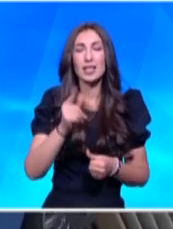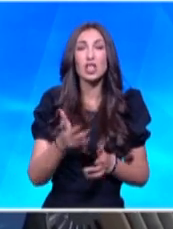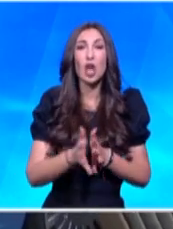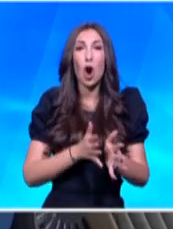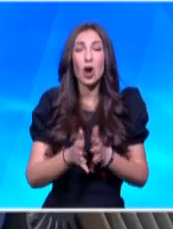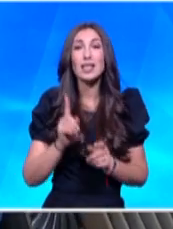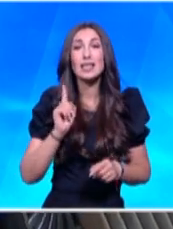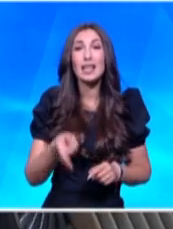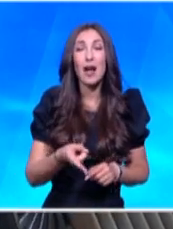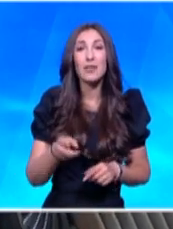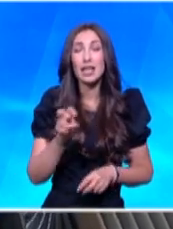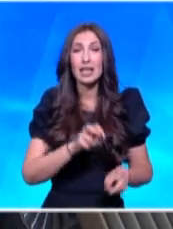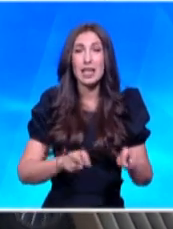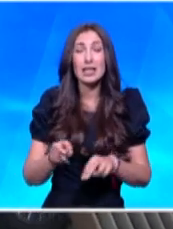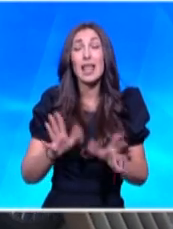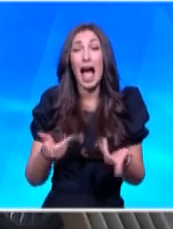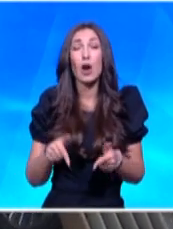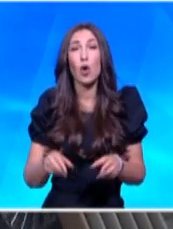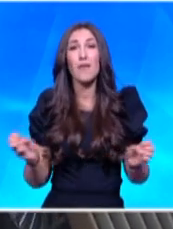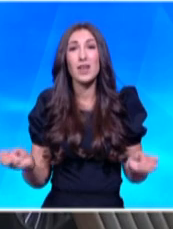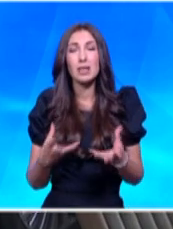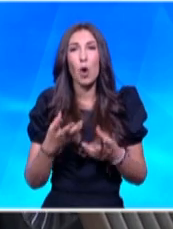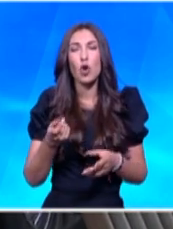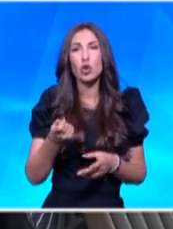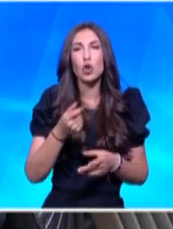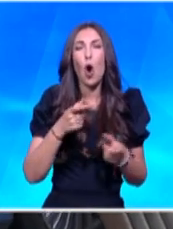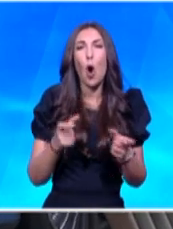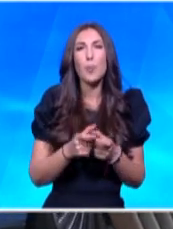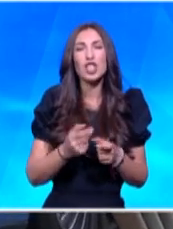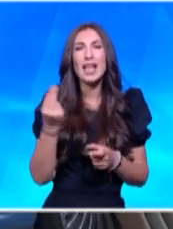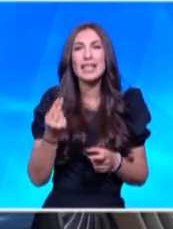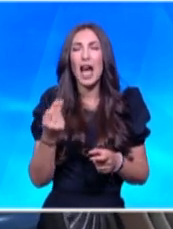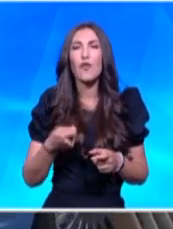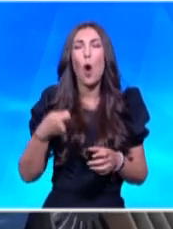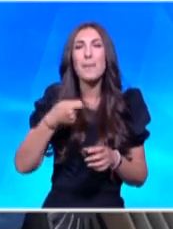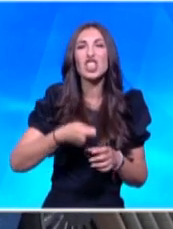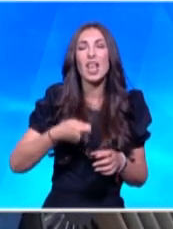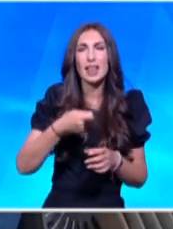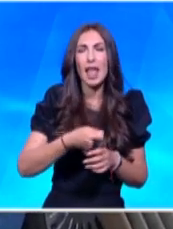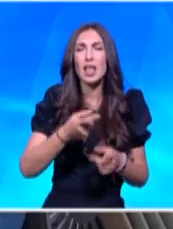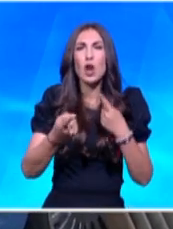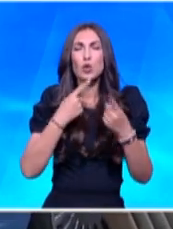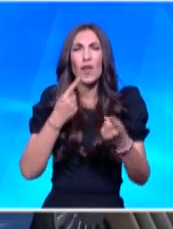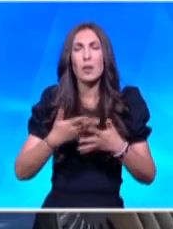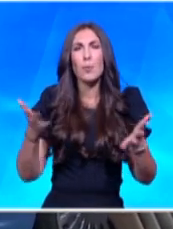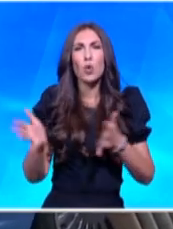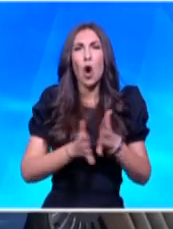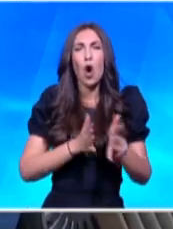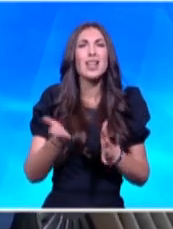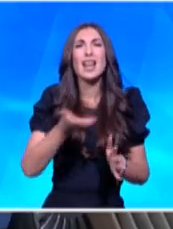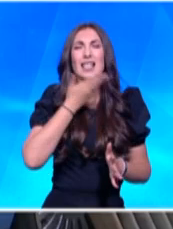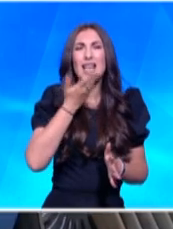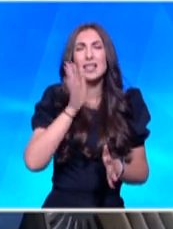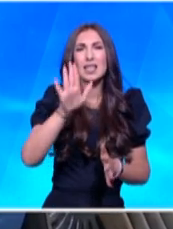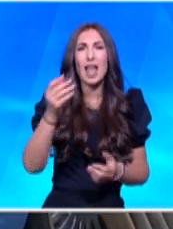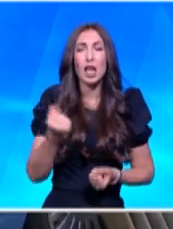пък да си търсят, ако въобще е възможно, обезщетения в община Царево. Разговаряхме с много хора, които разказаха, че техните